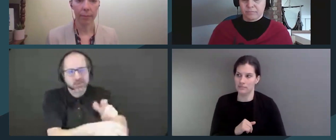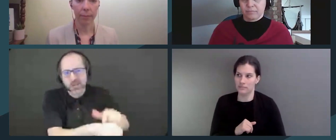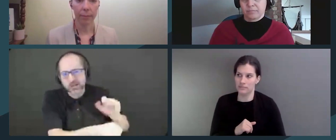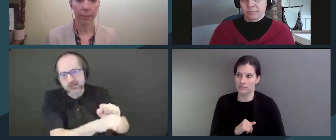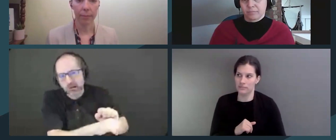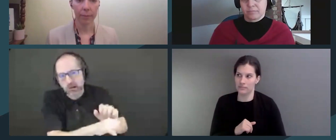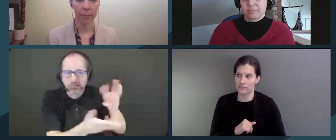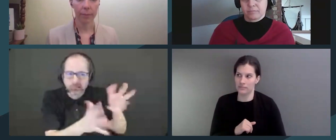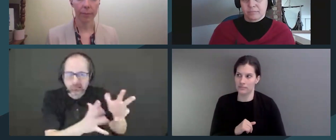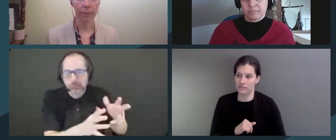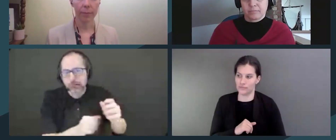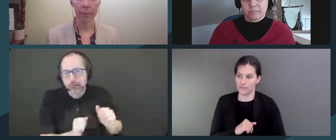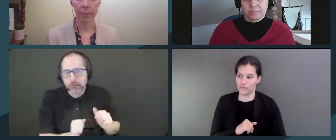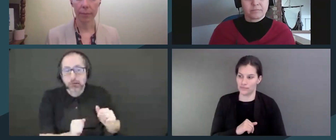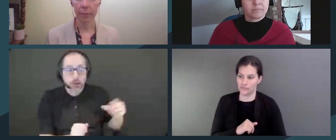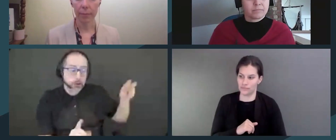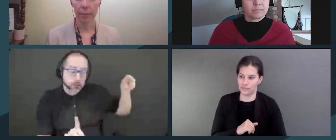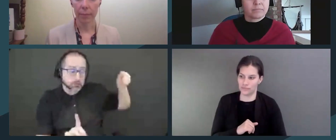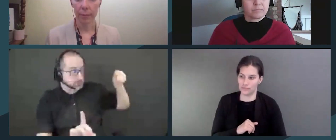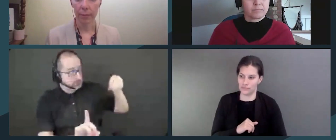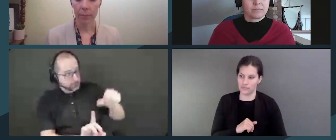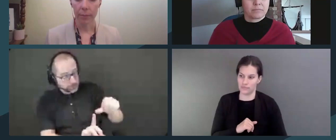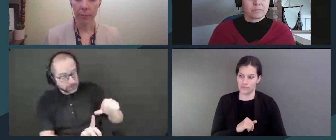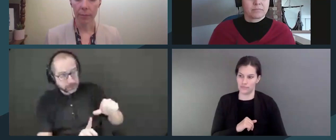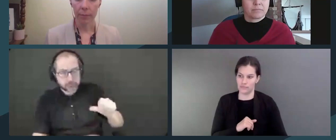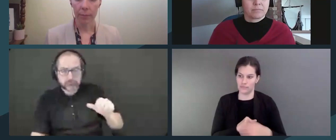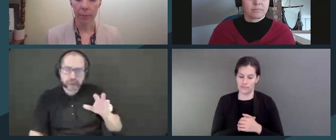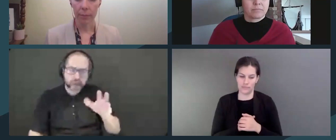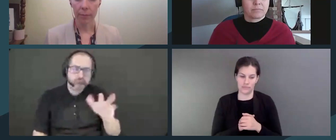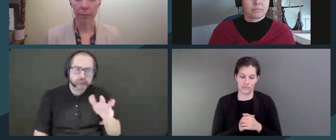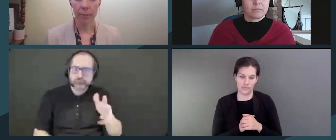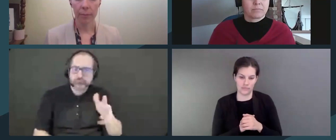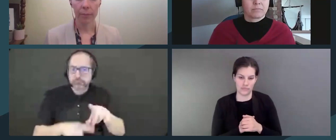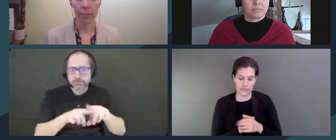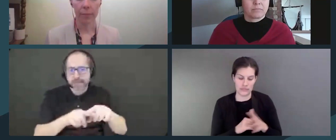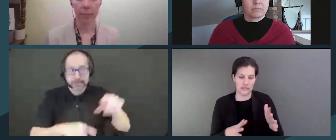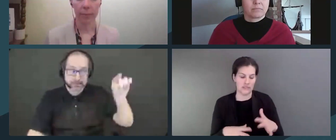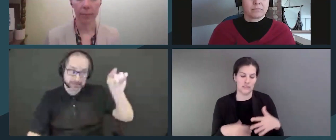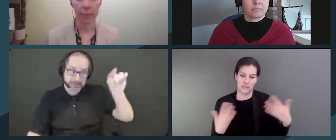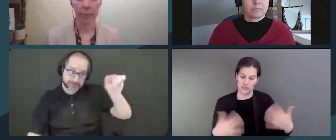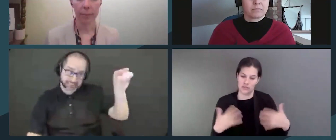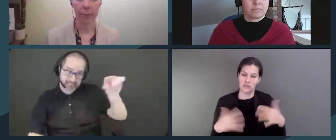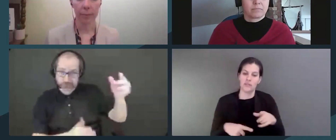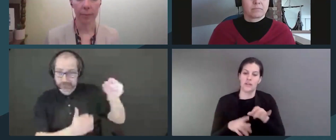dépend. Et ça dépend si c'est au tarif gouvernemental.